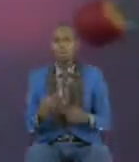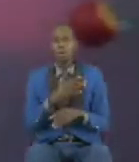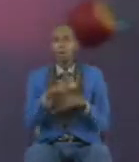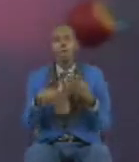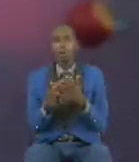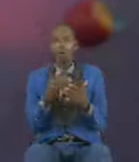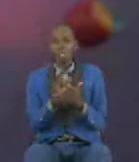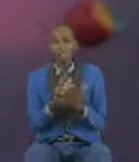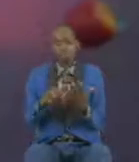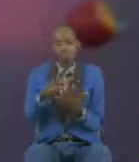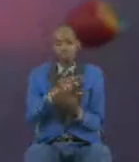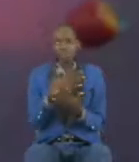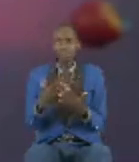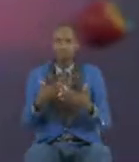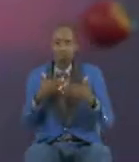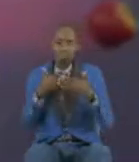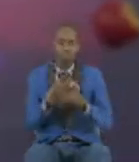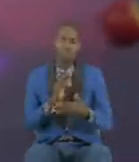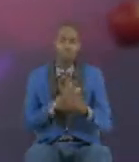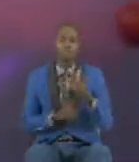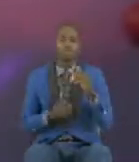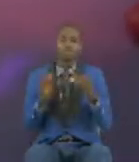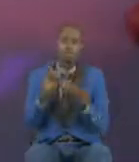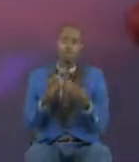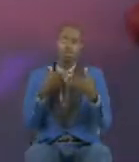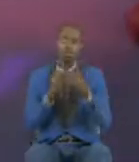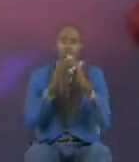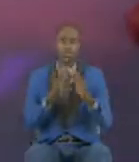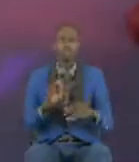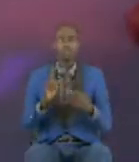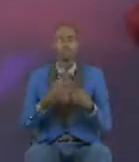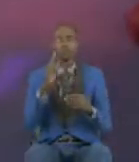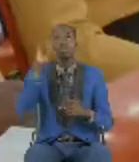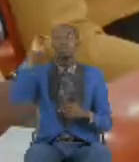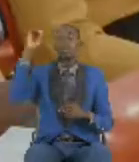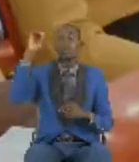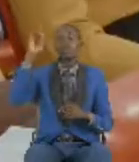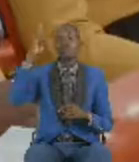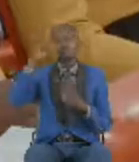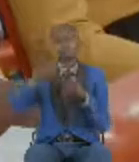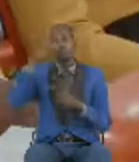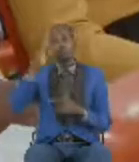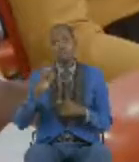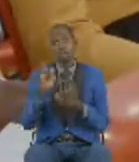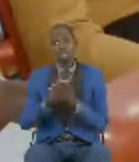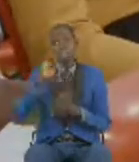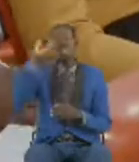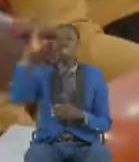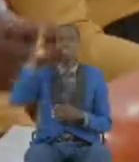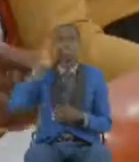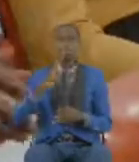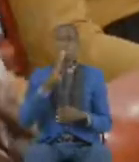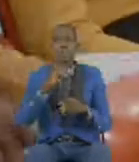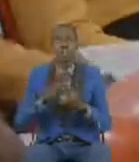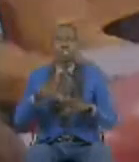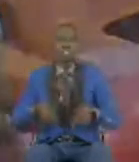nous rapprochent de Dieu. Cette grâce va abonder dans ta vie.